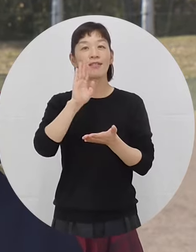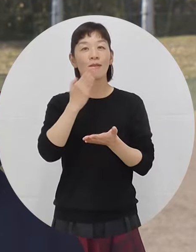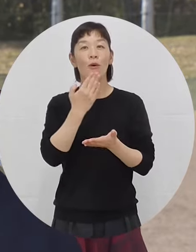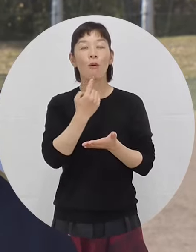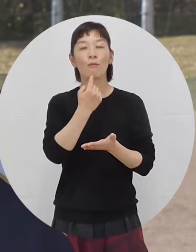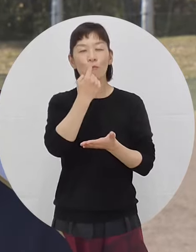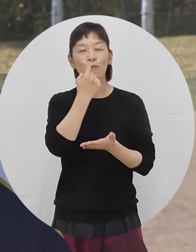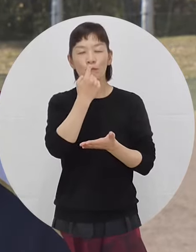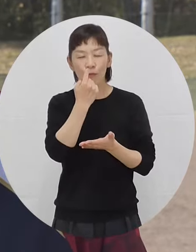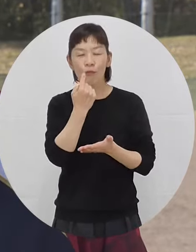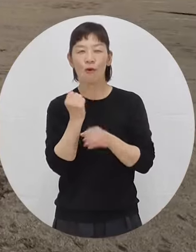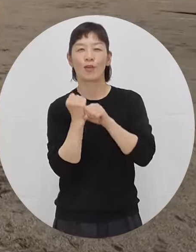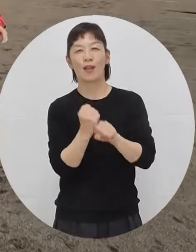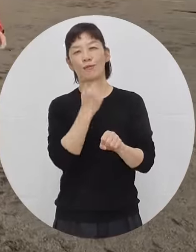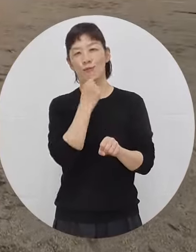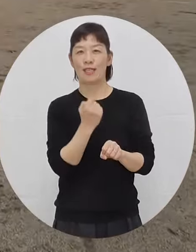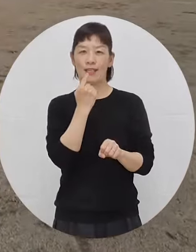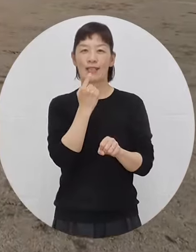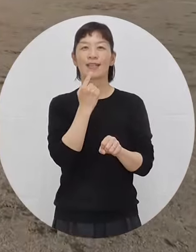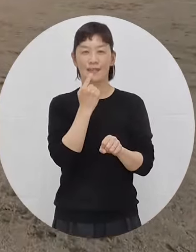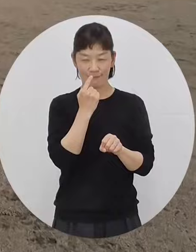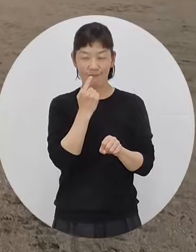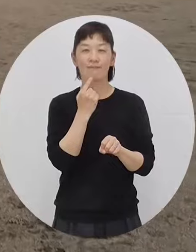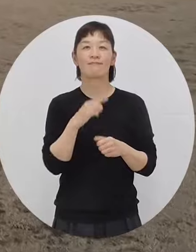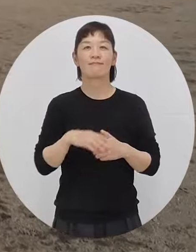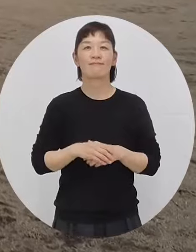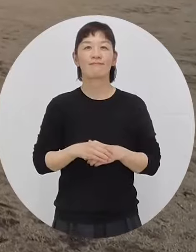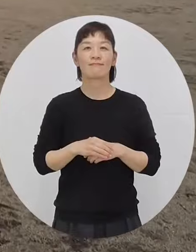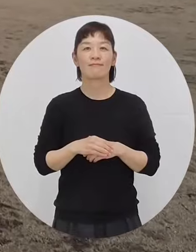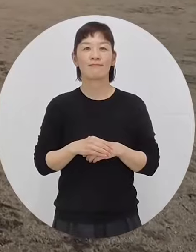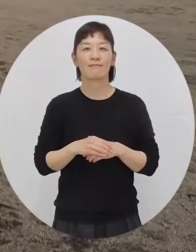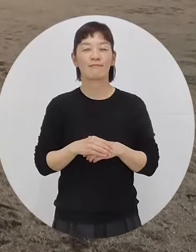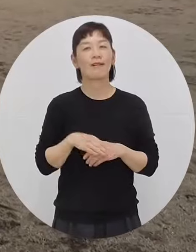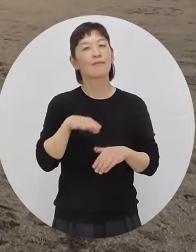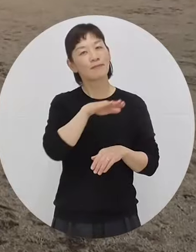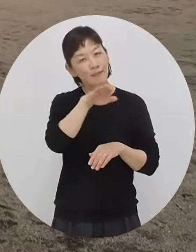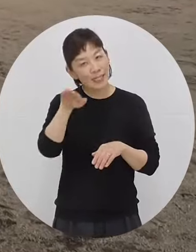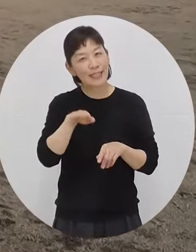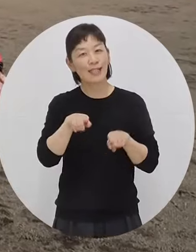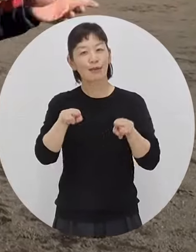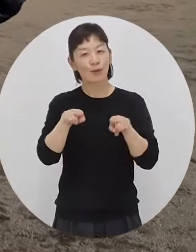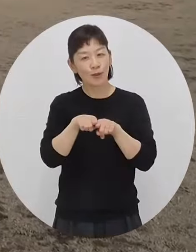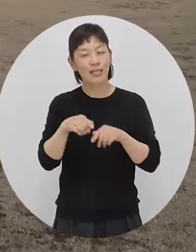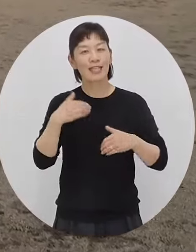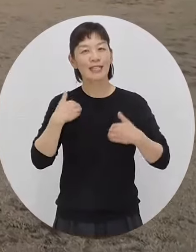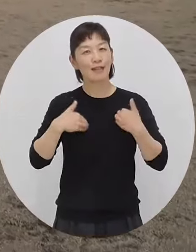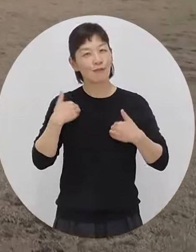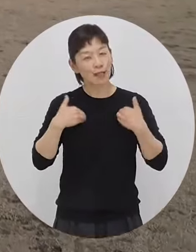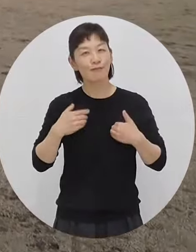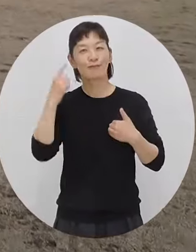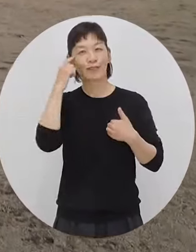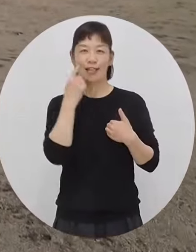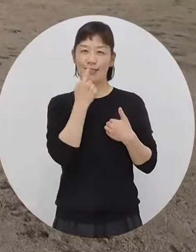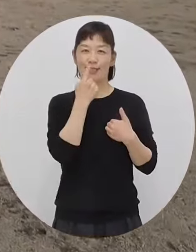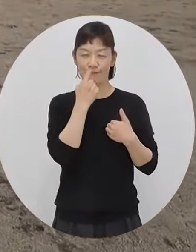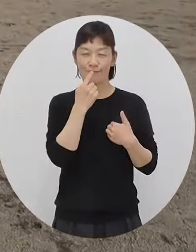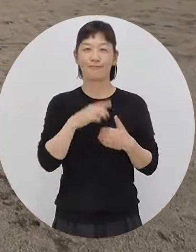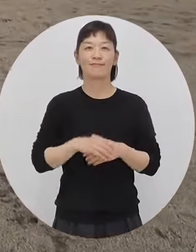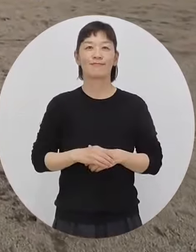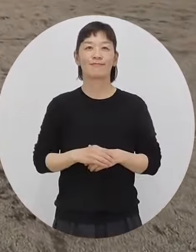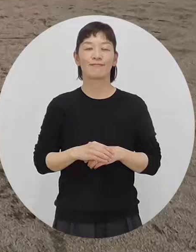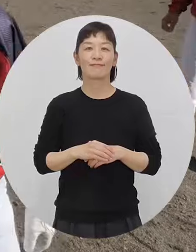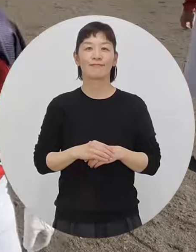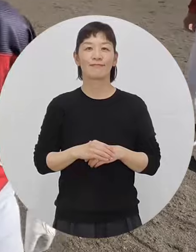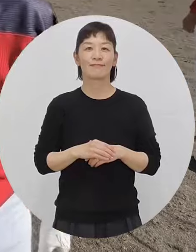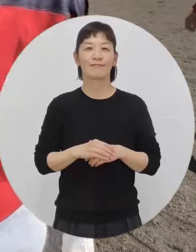という名前はついてますけれど、私も野球好きで野球やってきたもんで、それを、まあ、みんなと一緒に今野球を楽しんでます